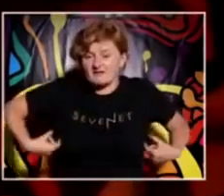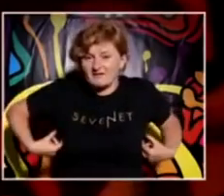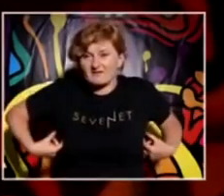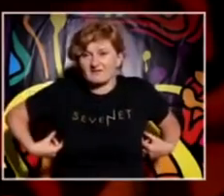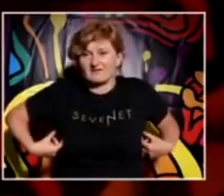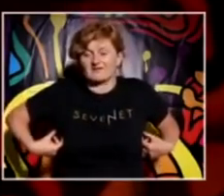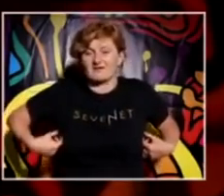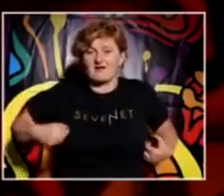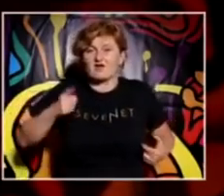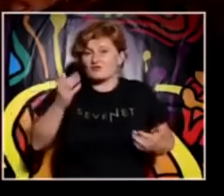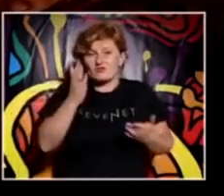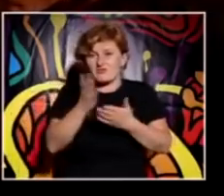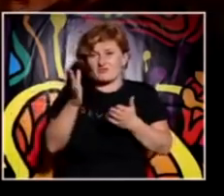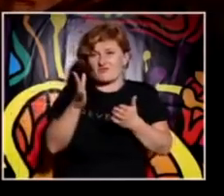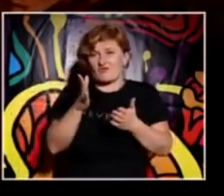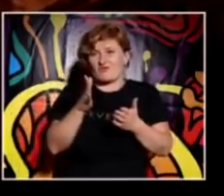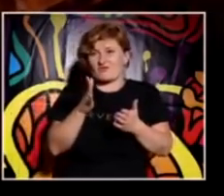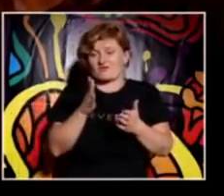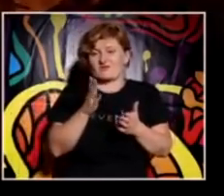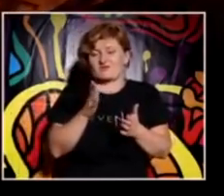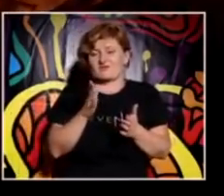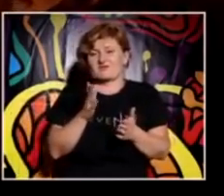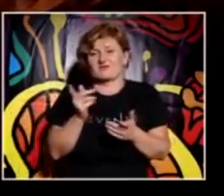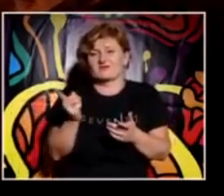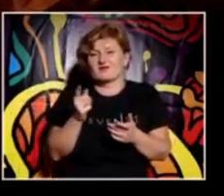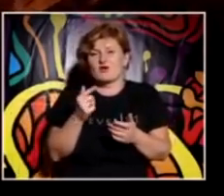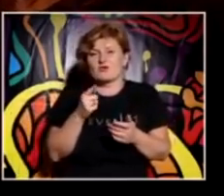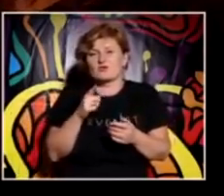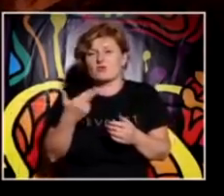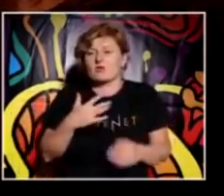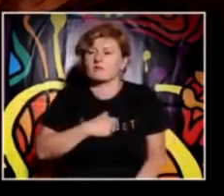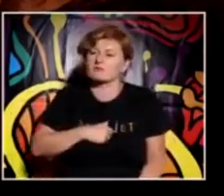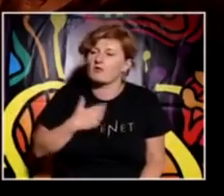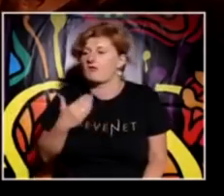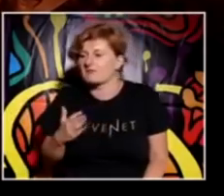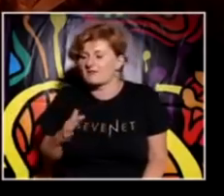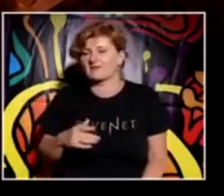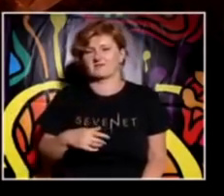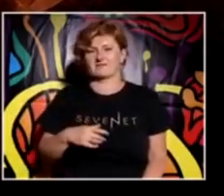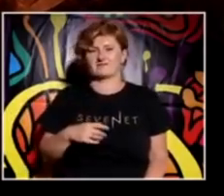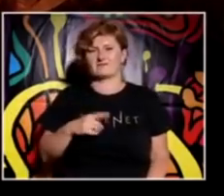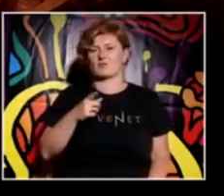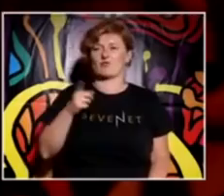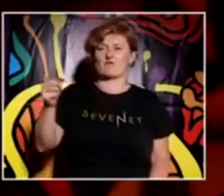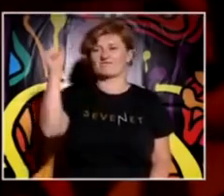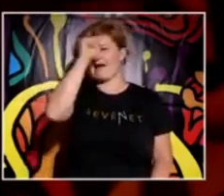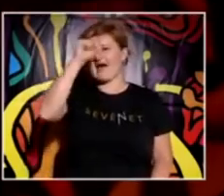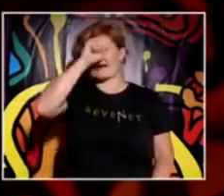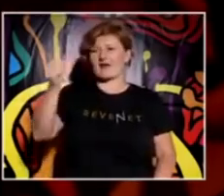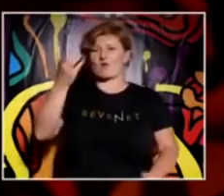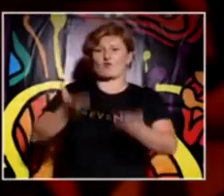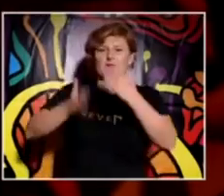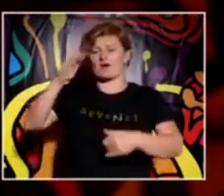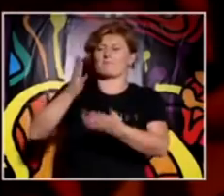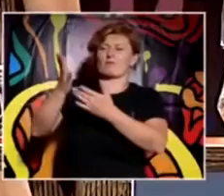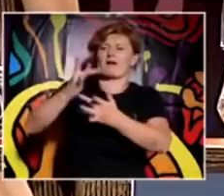kwestia współczucia, tak? Tylko po prostu mam nadzieję, że tak źle nie wyglądaliśmy. To są ci wariaci z Lublina, widziałeś ich na Instagramie, choć przewieziemy im te rowery przez